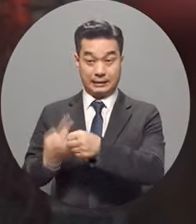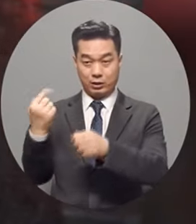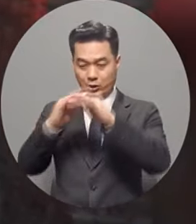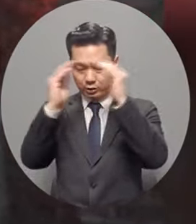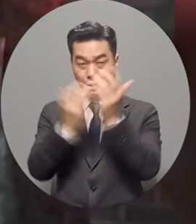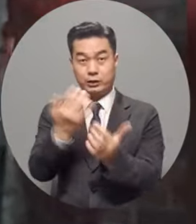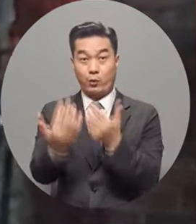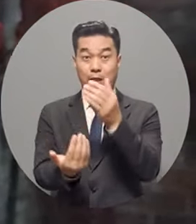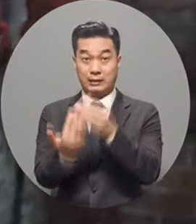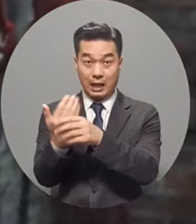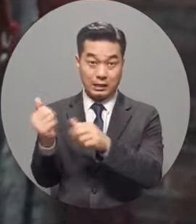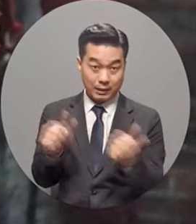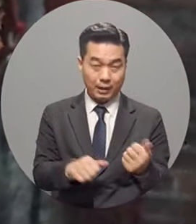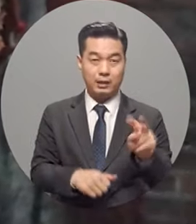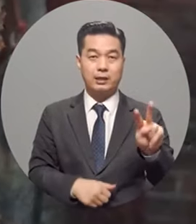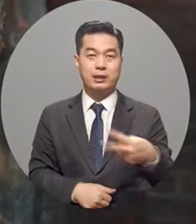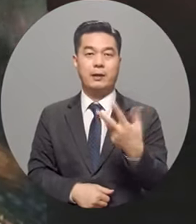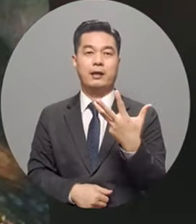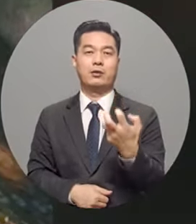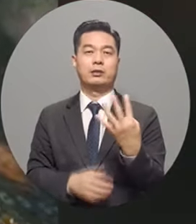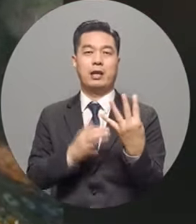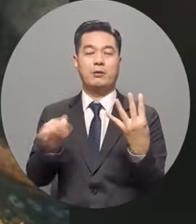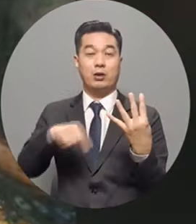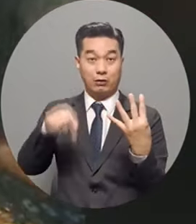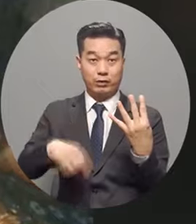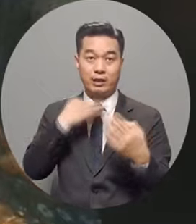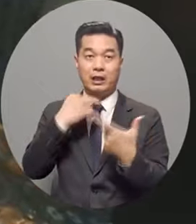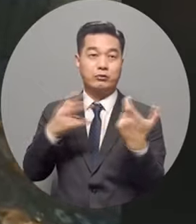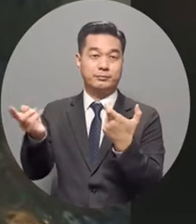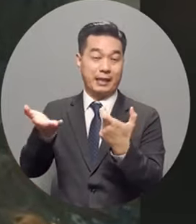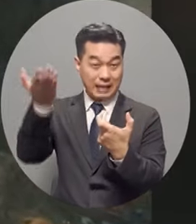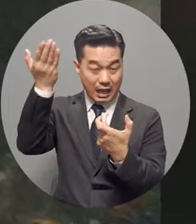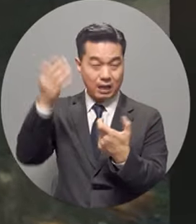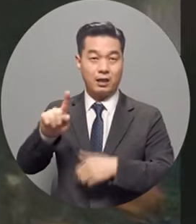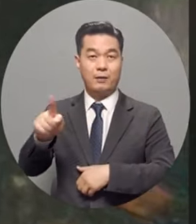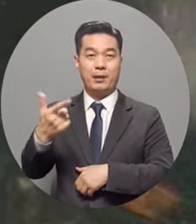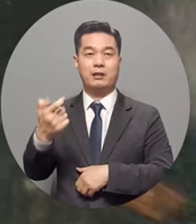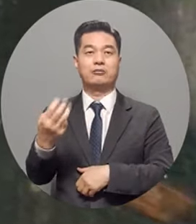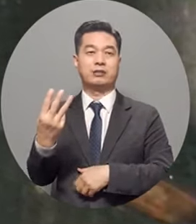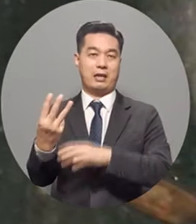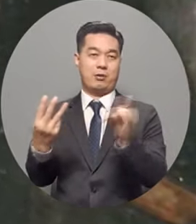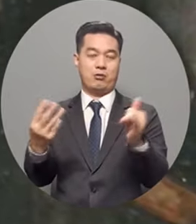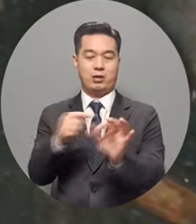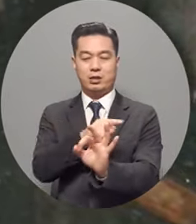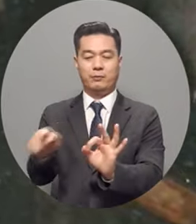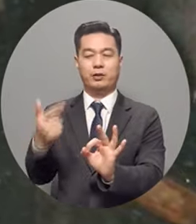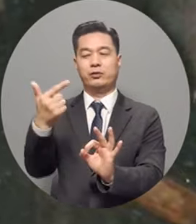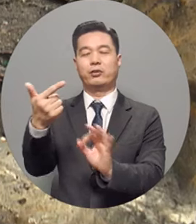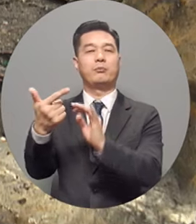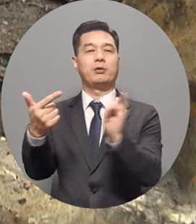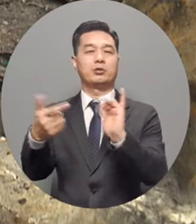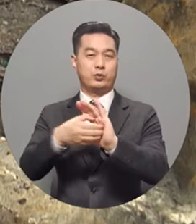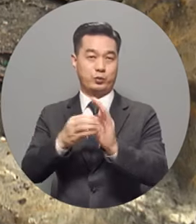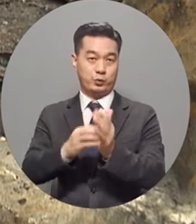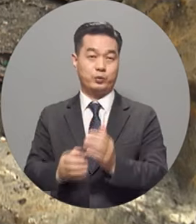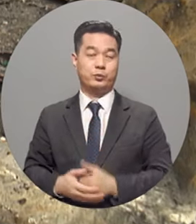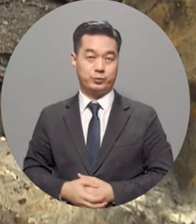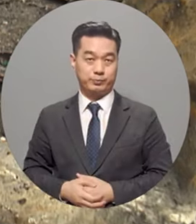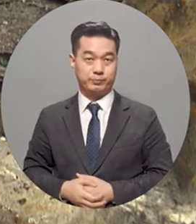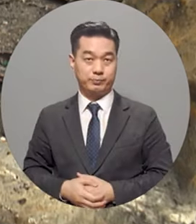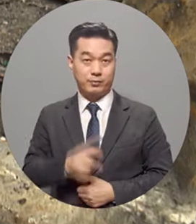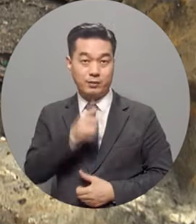사고 사망자 284명 가운데 60대 이상 고령층은 163명으로 10명 중 6명 꼴입니다.